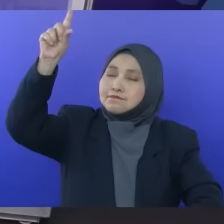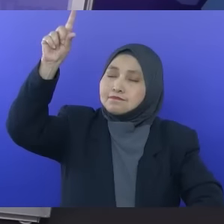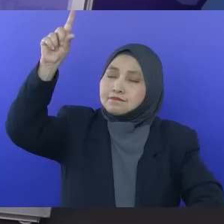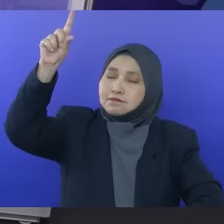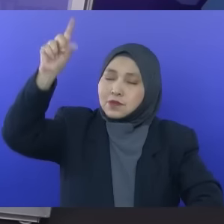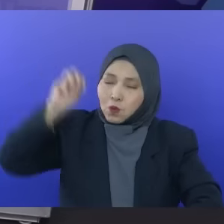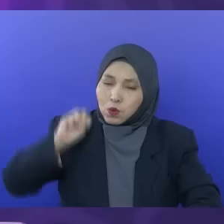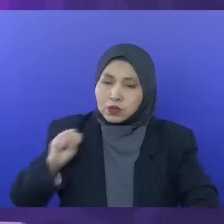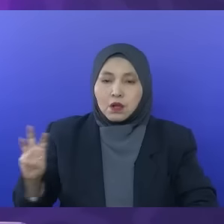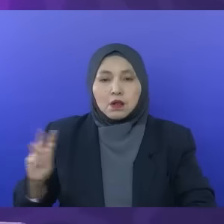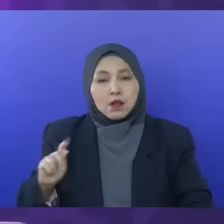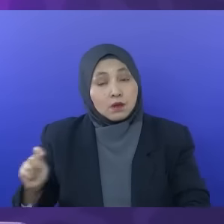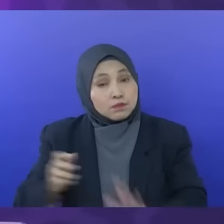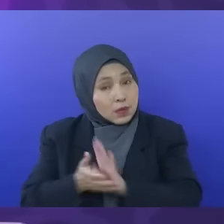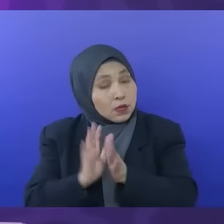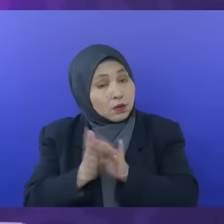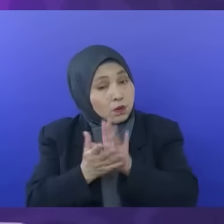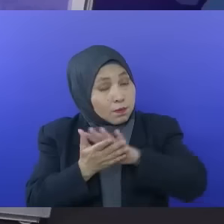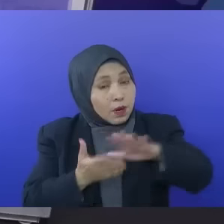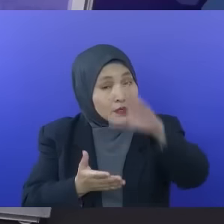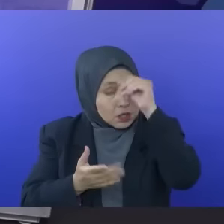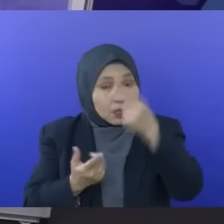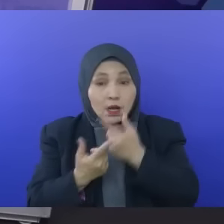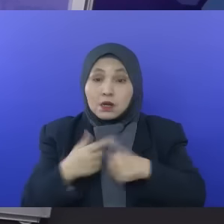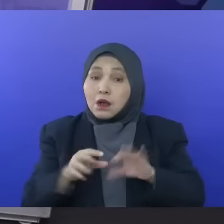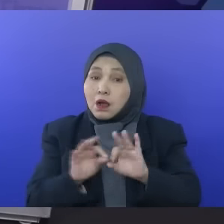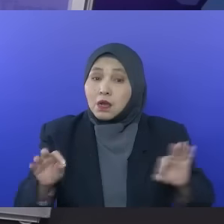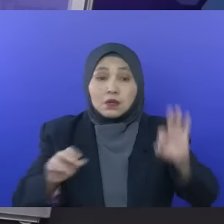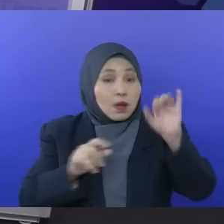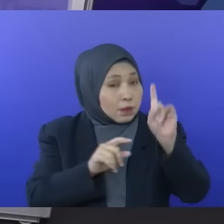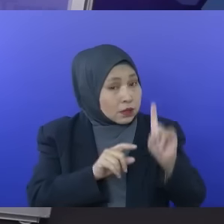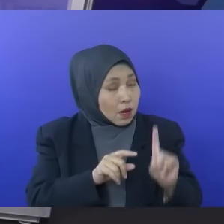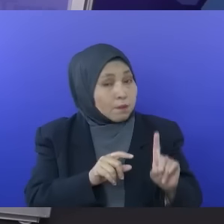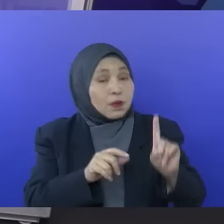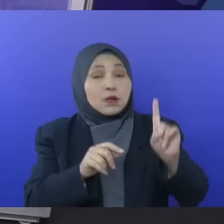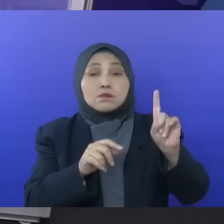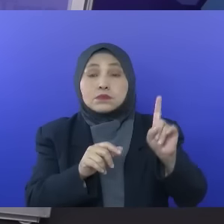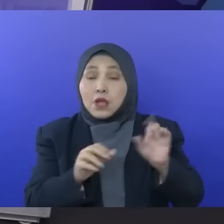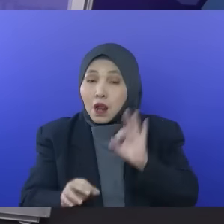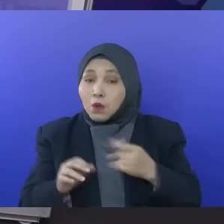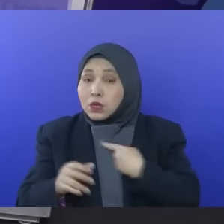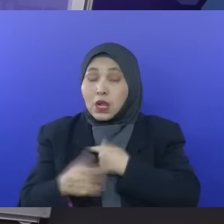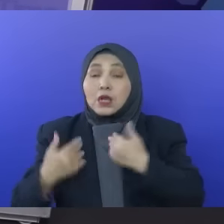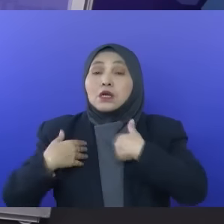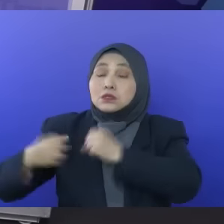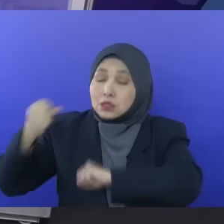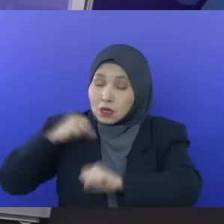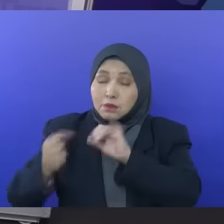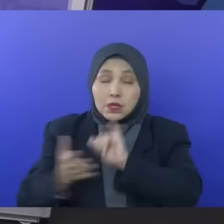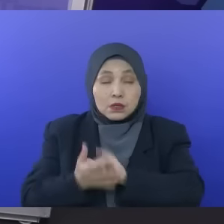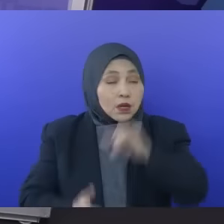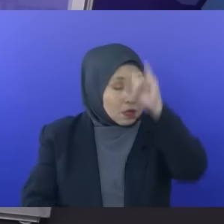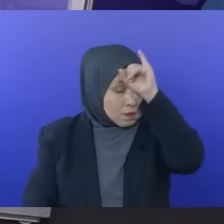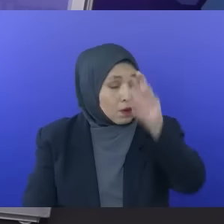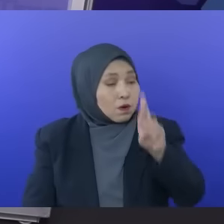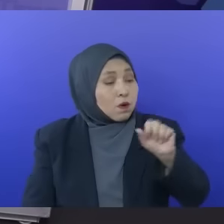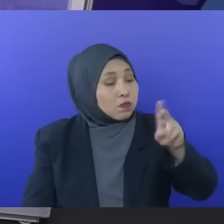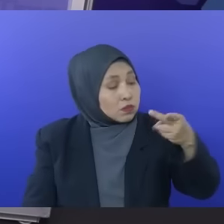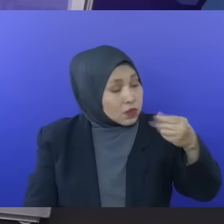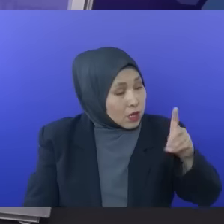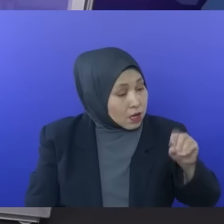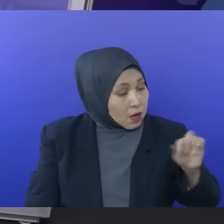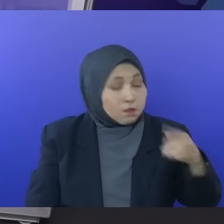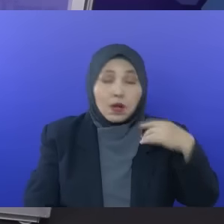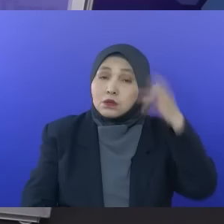Subhanahu Wa Ta'ala jadi itu pelajaran daripada ayat yang pertama kalau kita ada sikap ini Imam ar-razi menyatakan Insyaallah